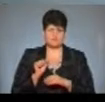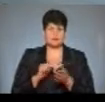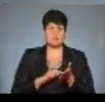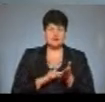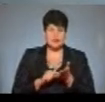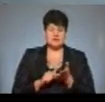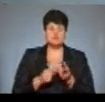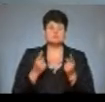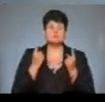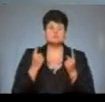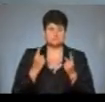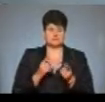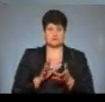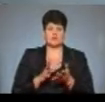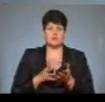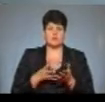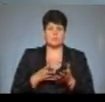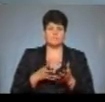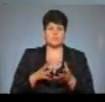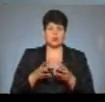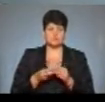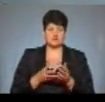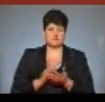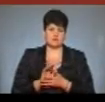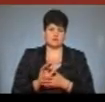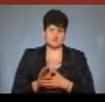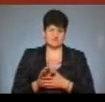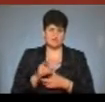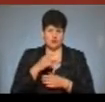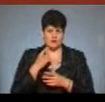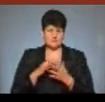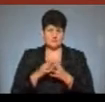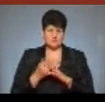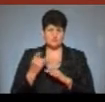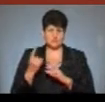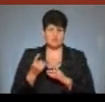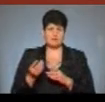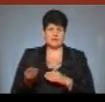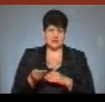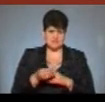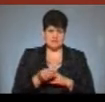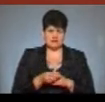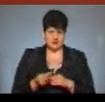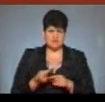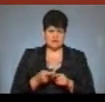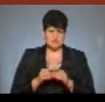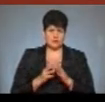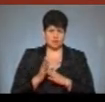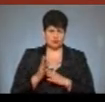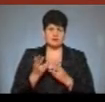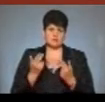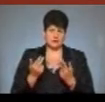на обсяг виробництва сільськогосподарської продукції. То ви кажете, що аграрії перепосівали ці культури? Пересів, які... Там,